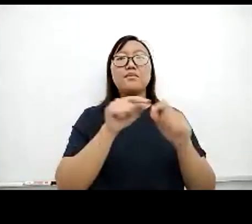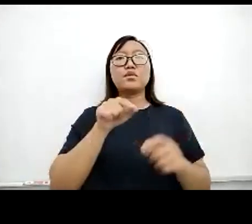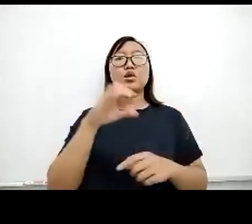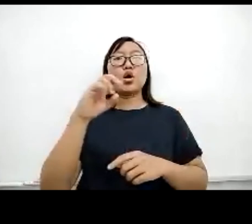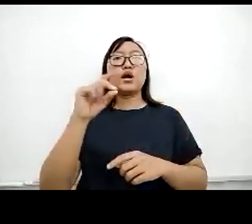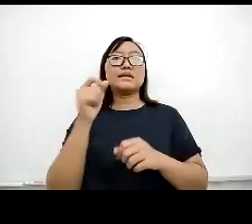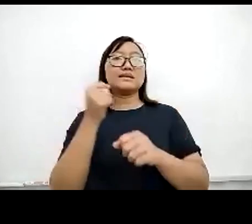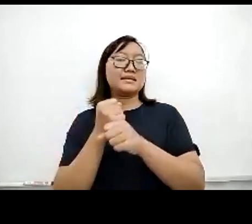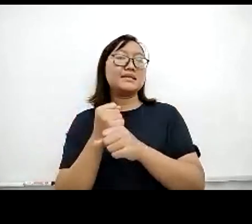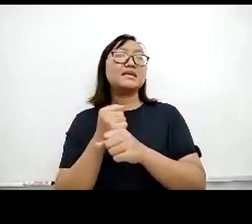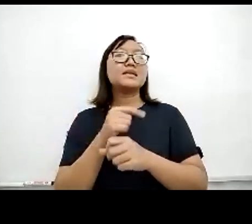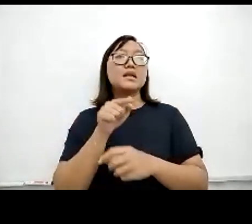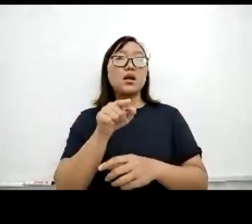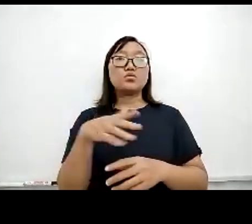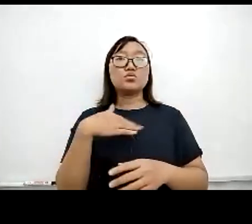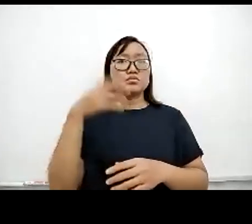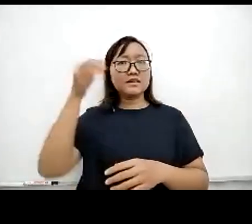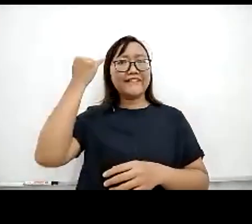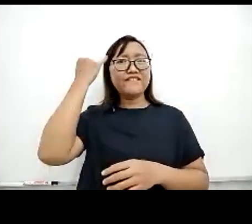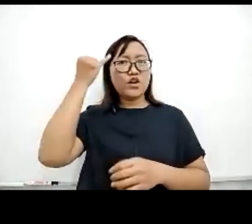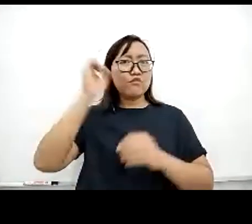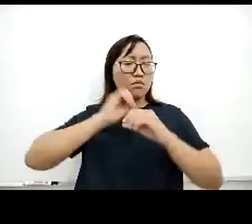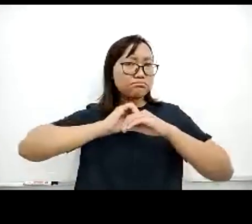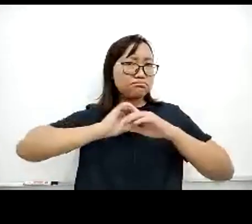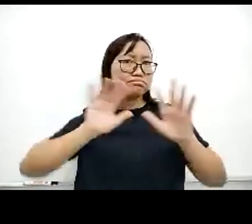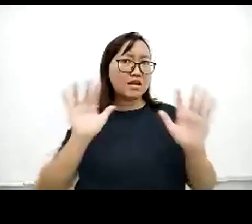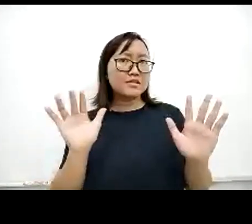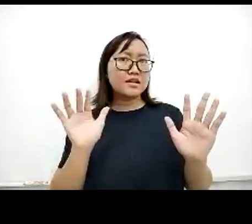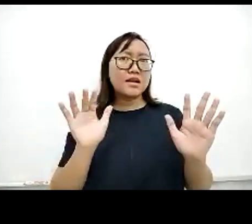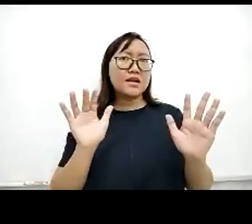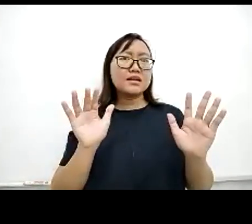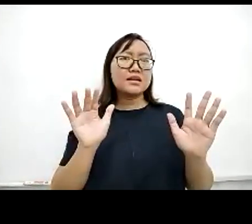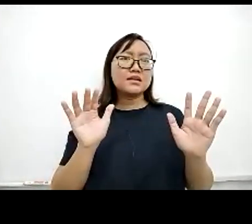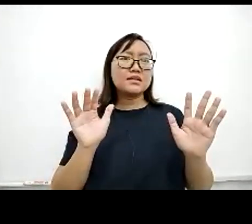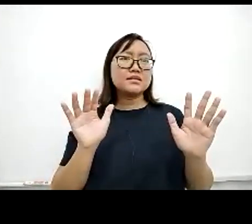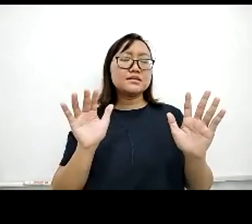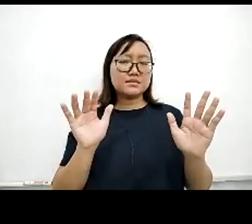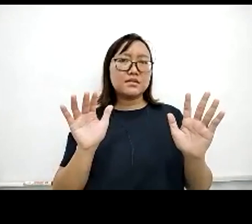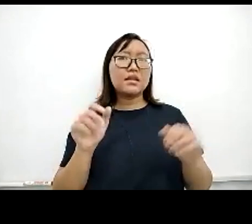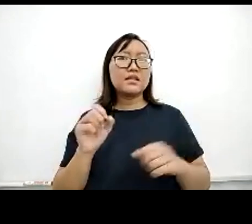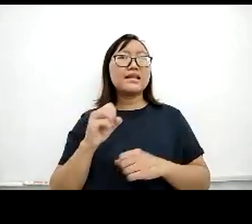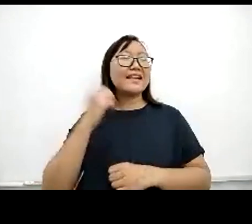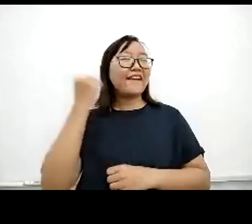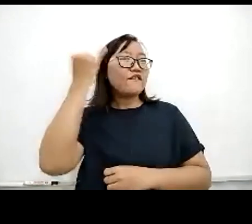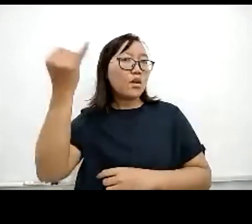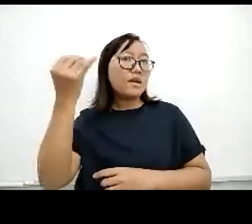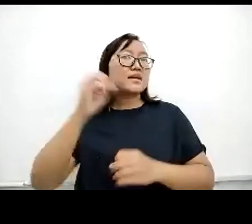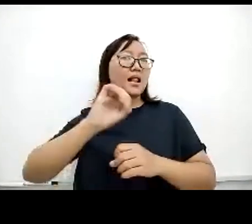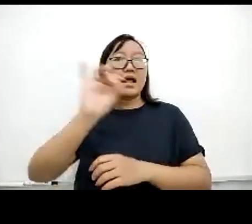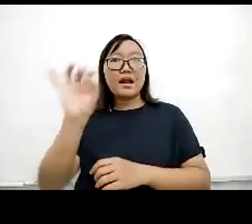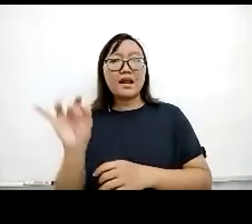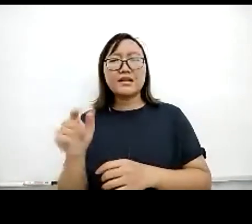mendapatkan info info lebih lanjut bukan hanya mengenai rangkaian kegiatan launching ke HP juga berbagai info-info menarik lainnya mengenai